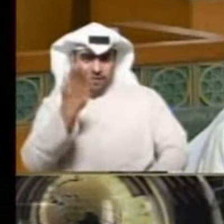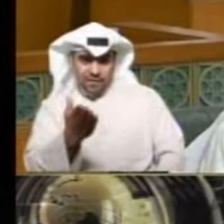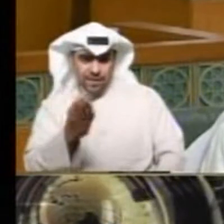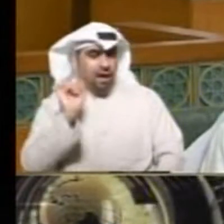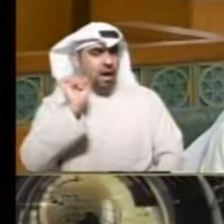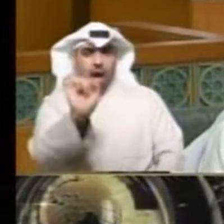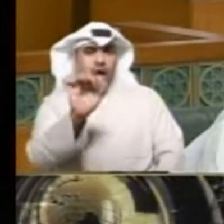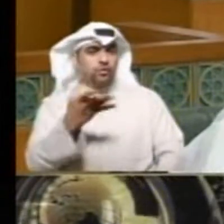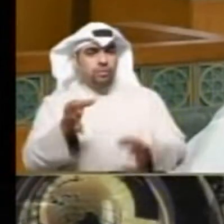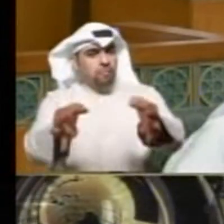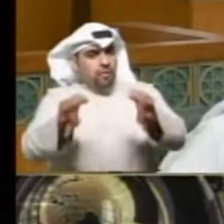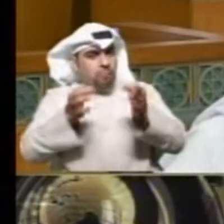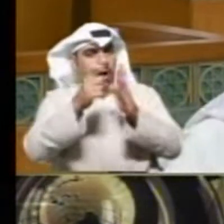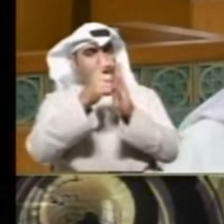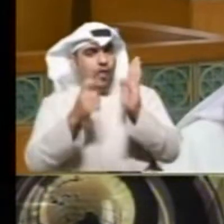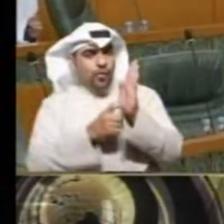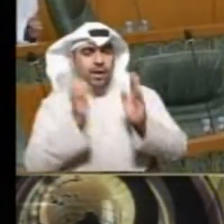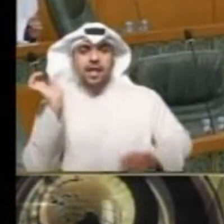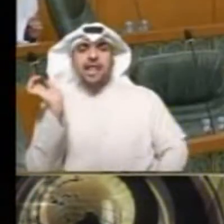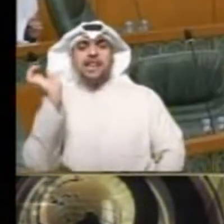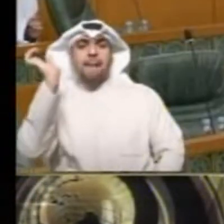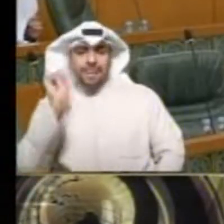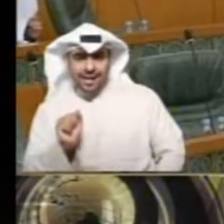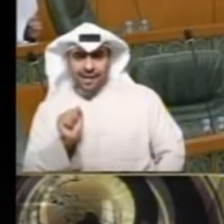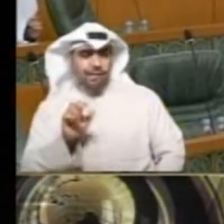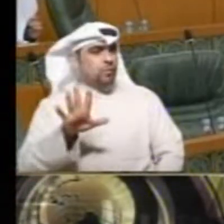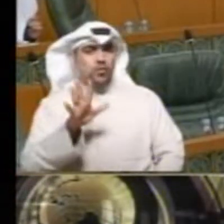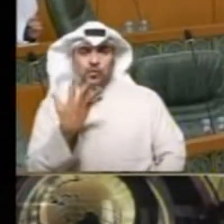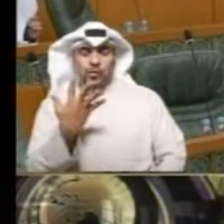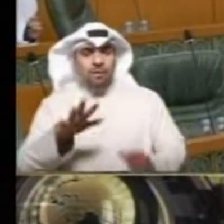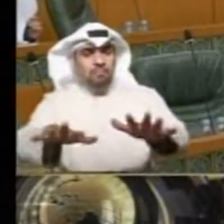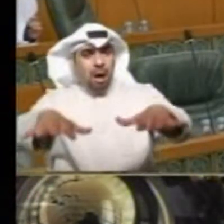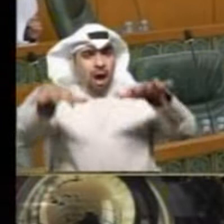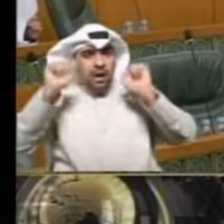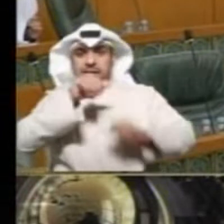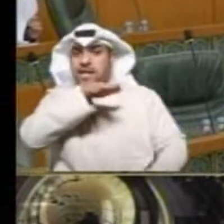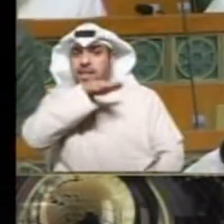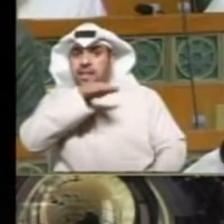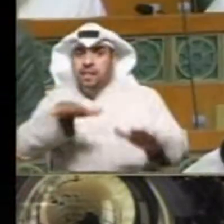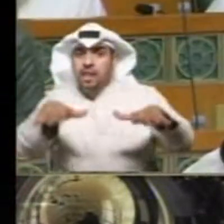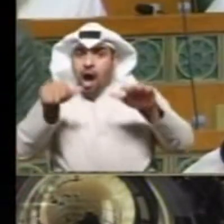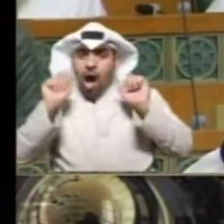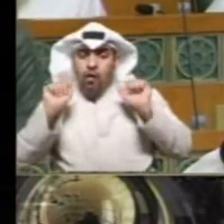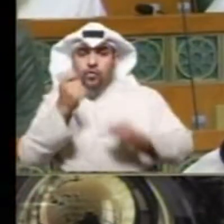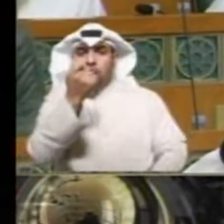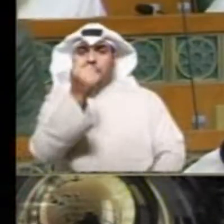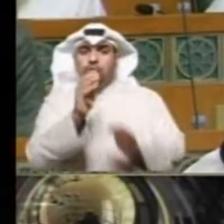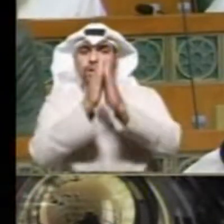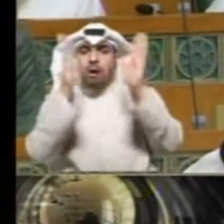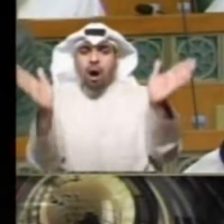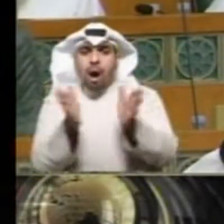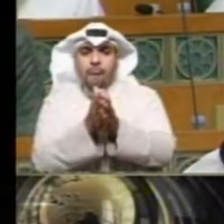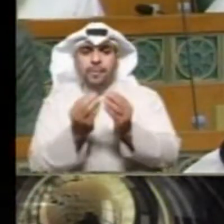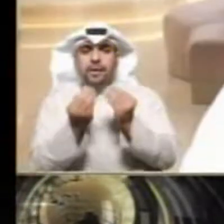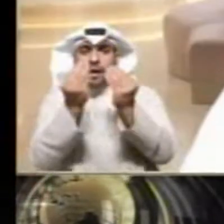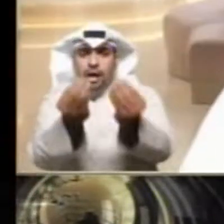العامه للتامينات الاجتماعيه، ومنها استحقاق مكافاه نهايه الخدمه كامله والاجازات السنويه مدفوعه